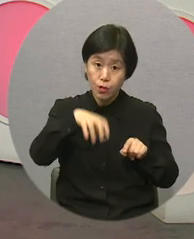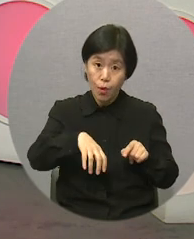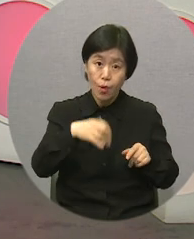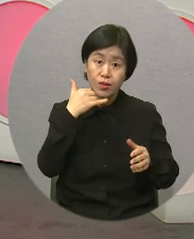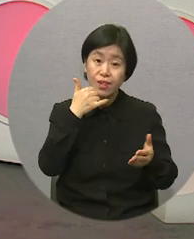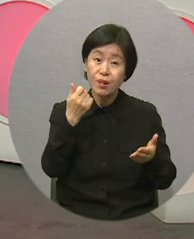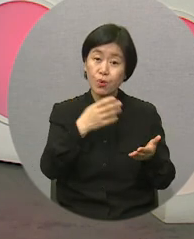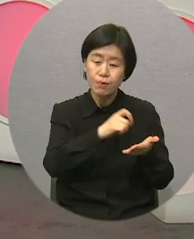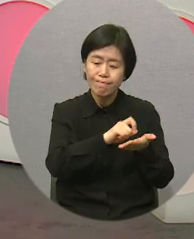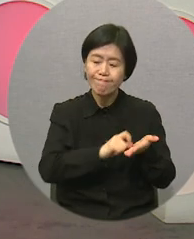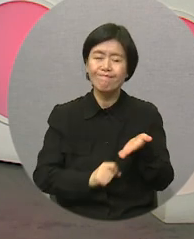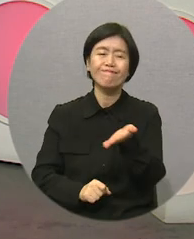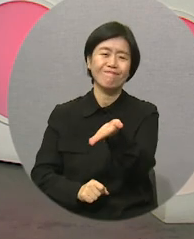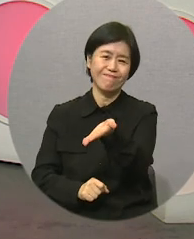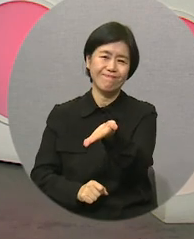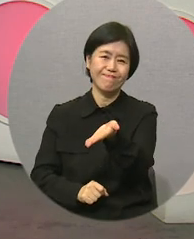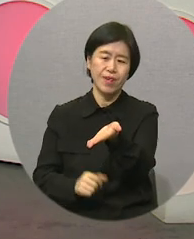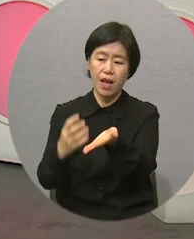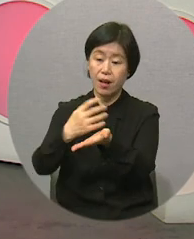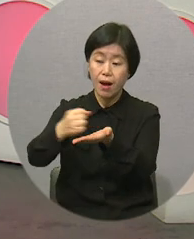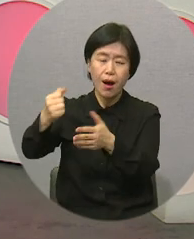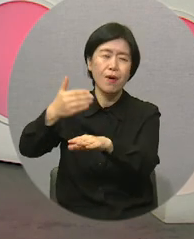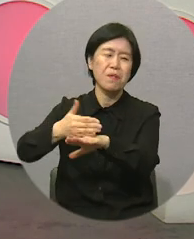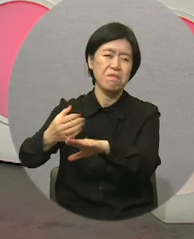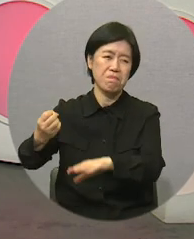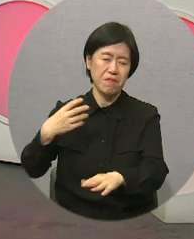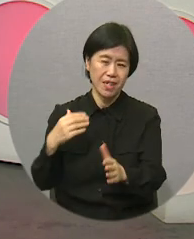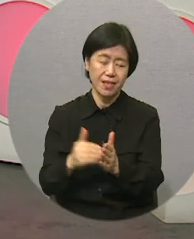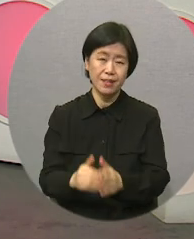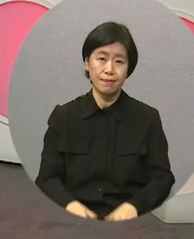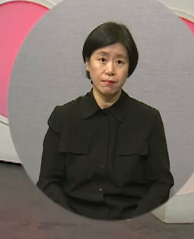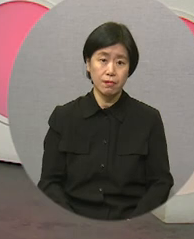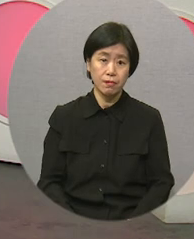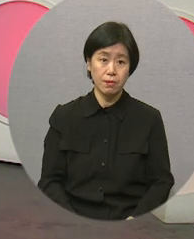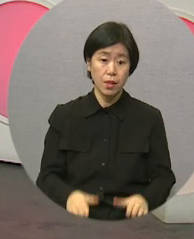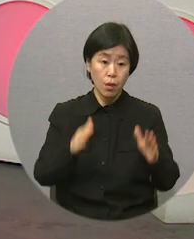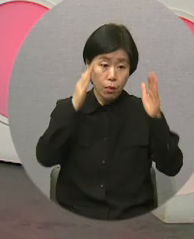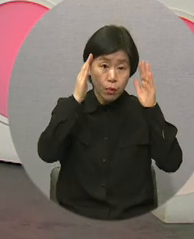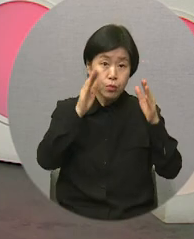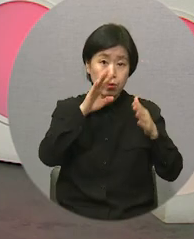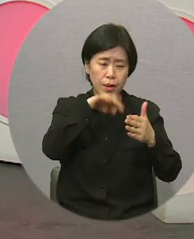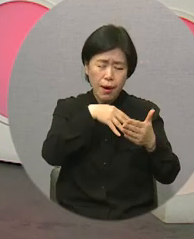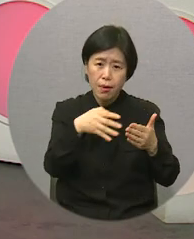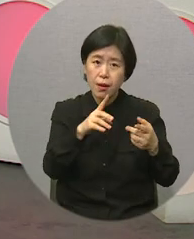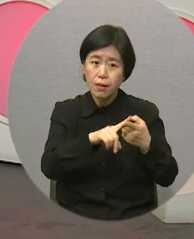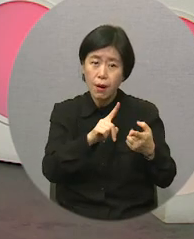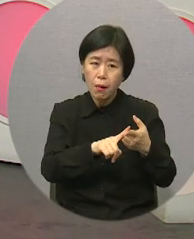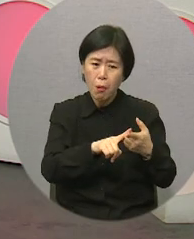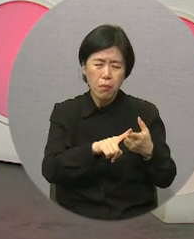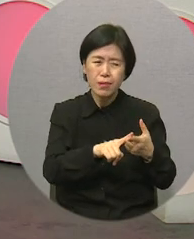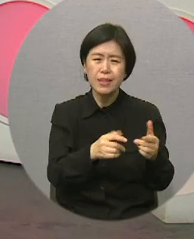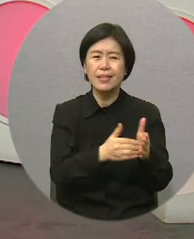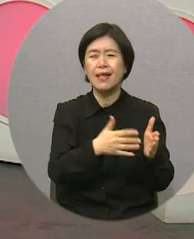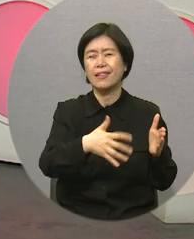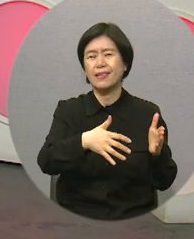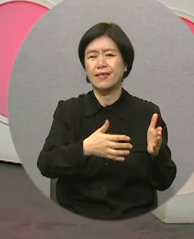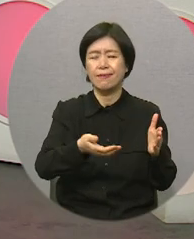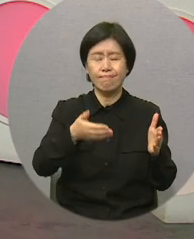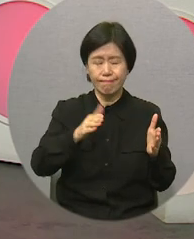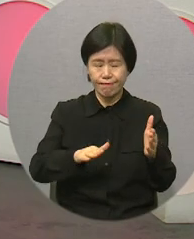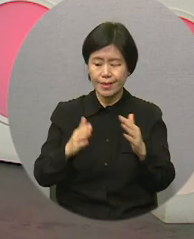또다시 비틀거리면서 나가셨습니다. 그날 계획한 공부를 다하지 못한 채 자취방으로